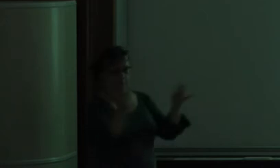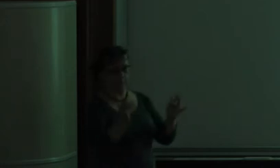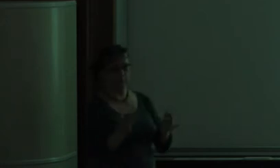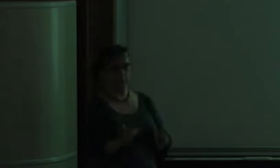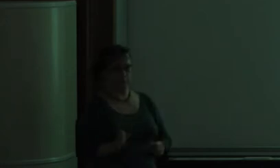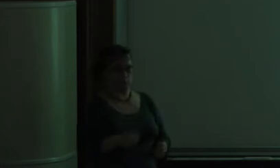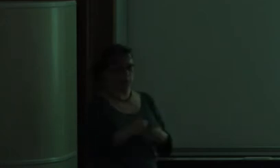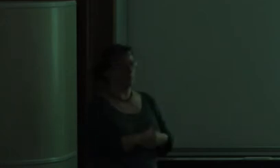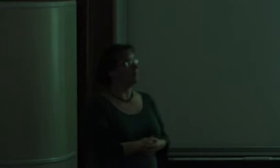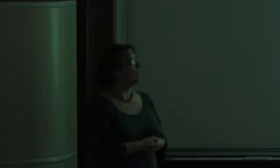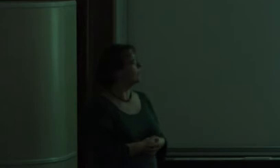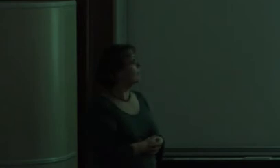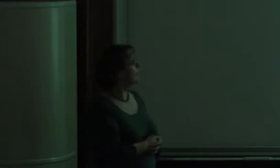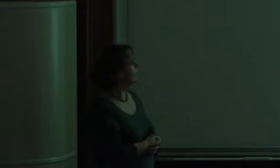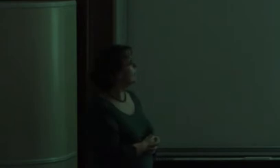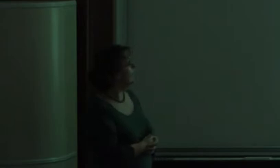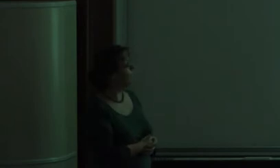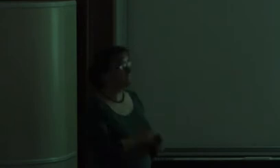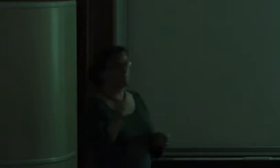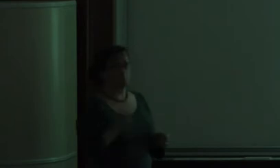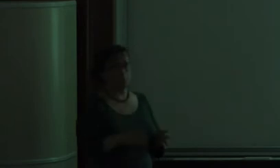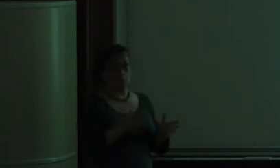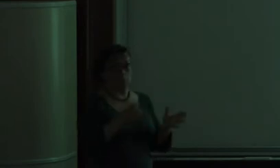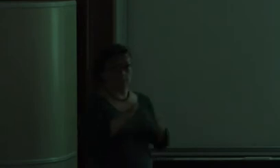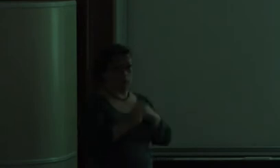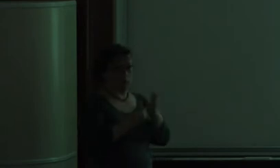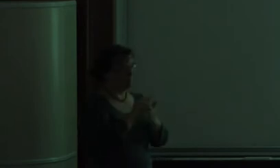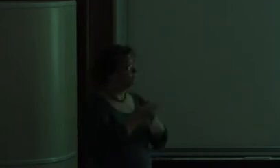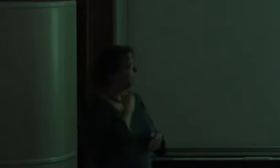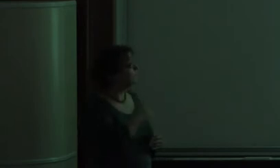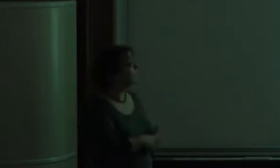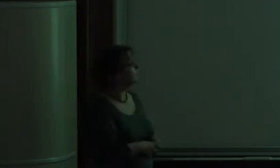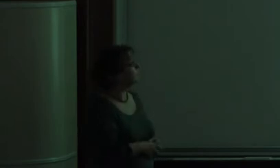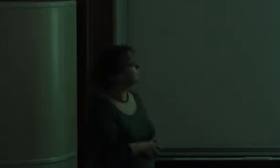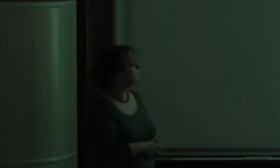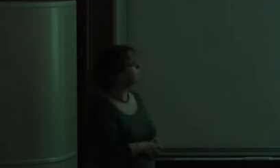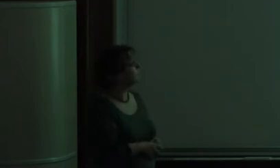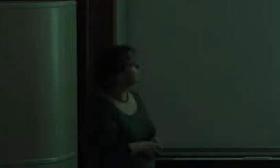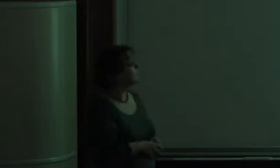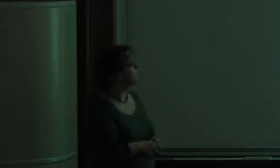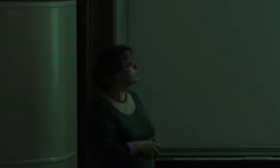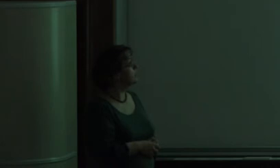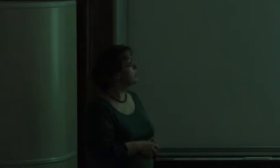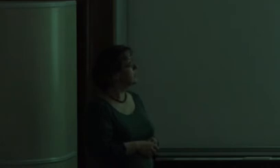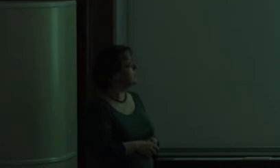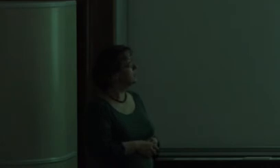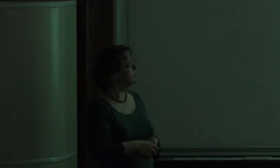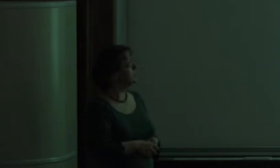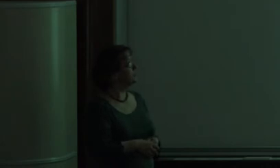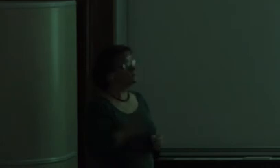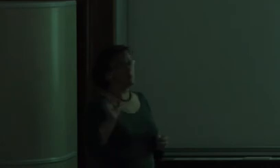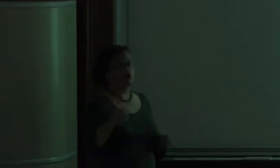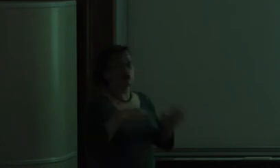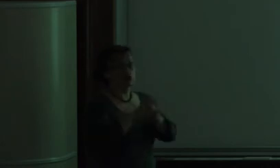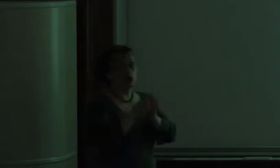peux invoquer mon petit subprocess, et puis je peux créer une petite regex pour parser tout ça. Et puis, ben, si je le fais à la main, hein, normalement, c'est un code assez ballot.